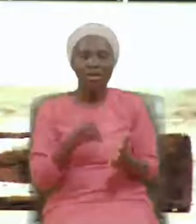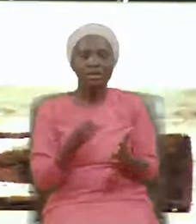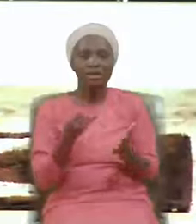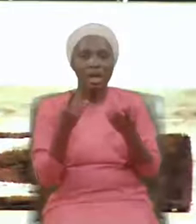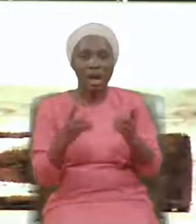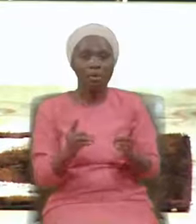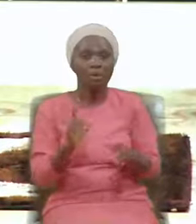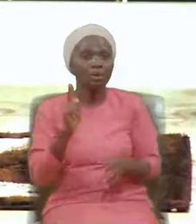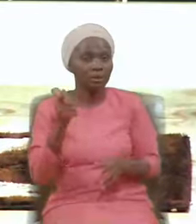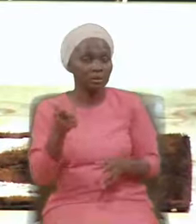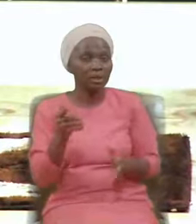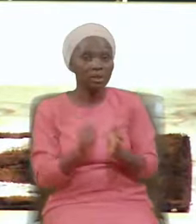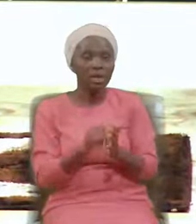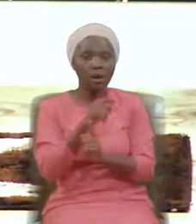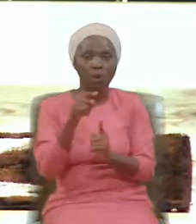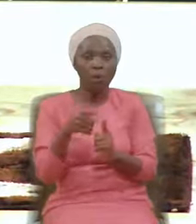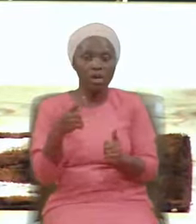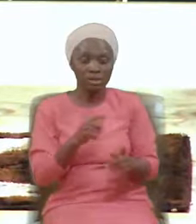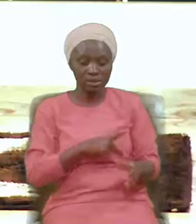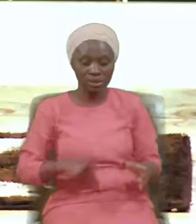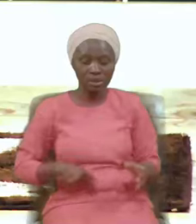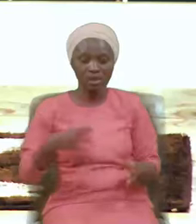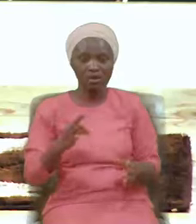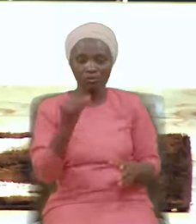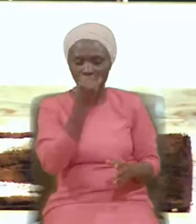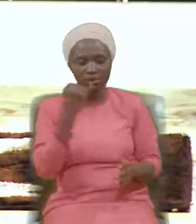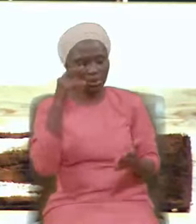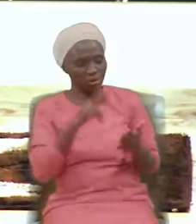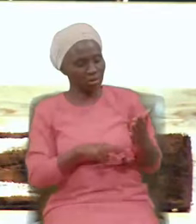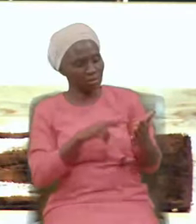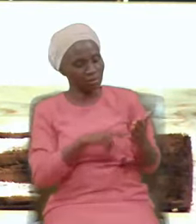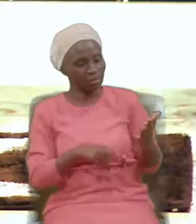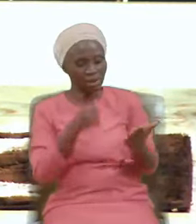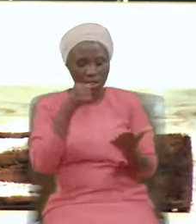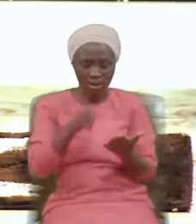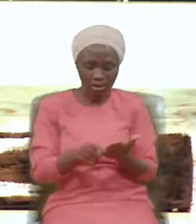dit, après avoir lu la lettre, le roi d'Israël